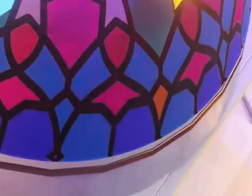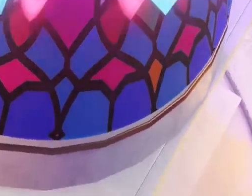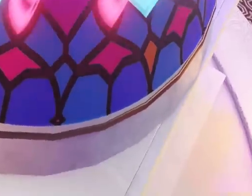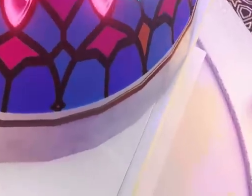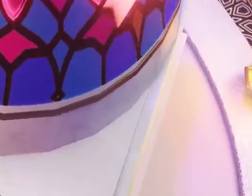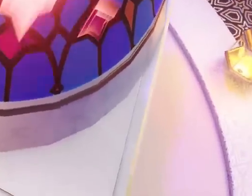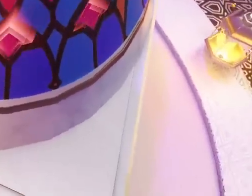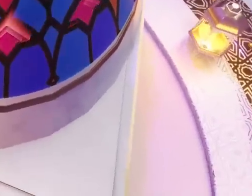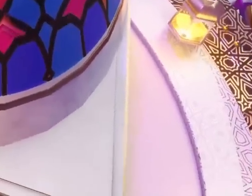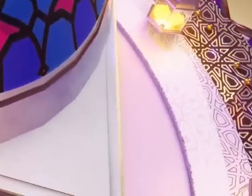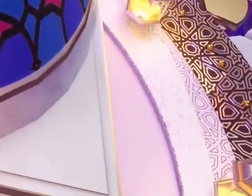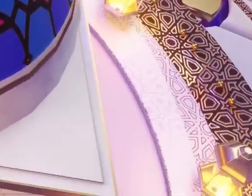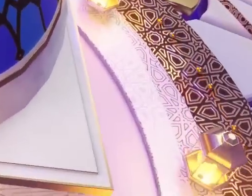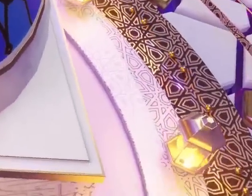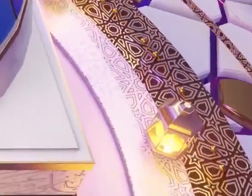هُجَّتَيْنِ يَا